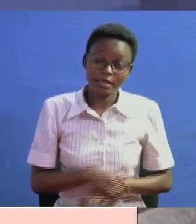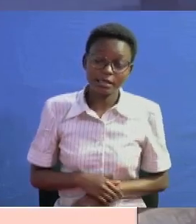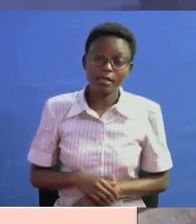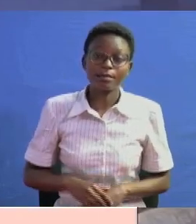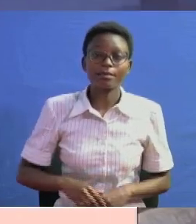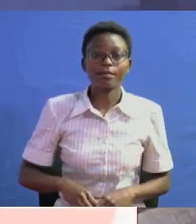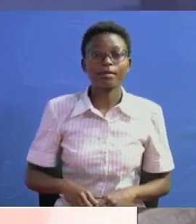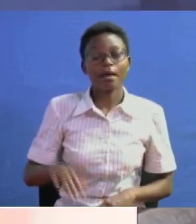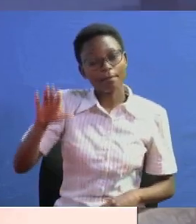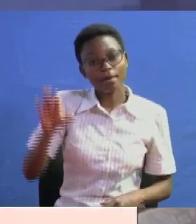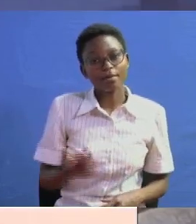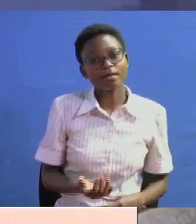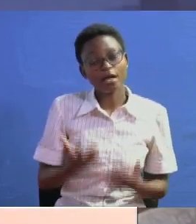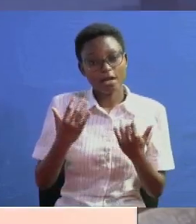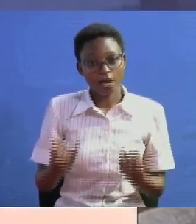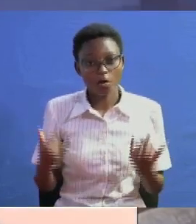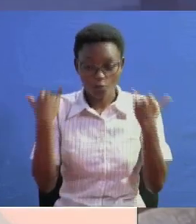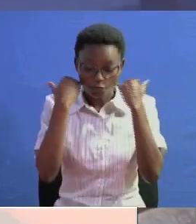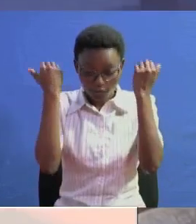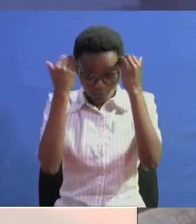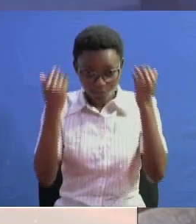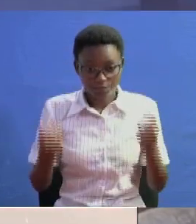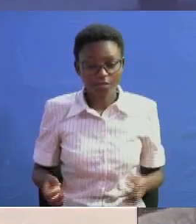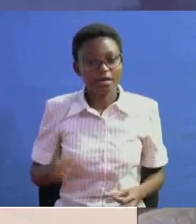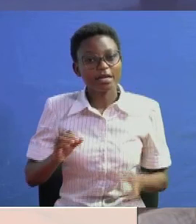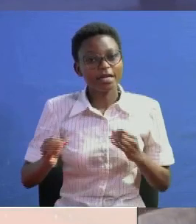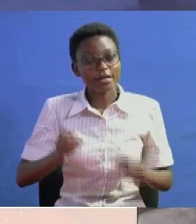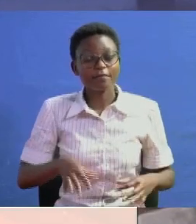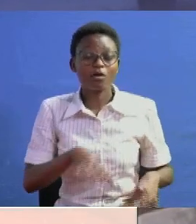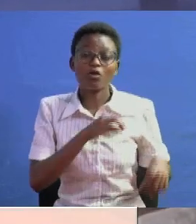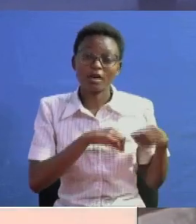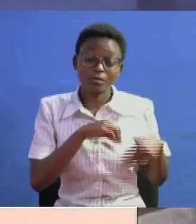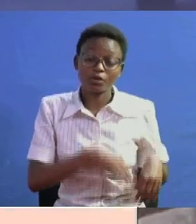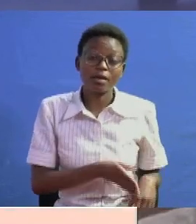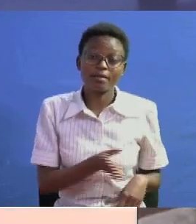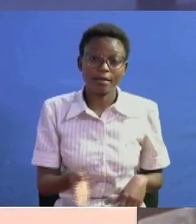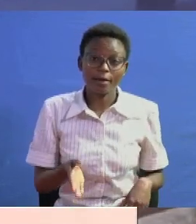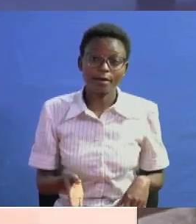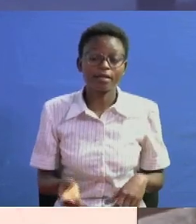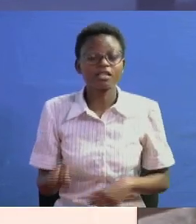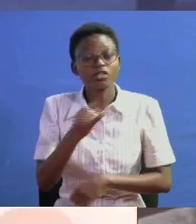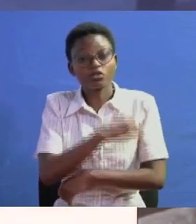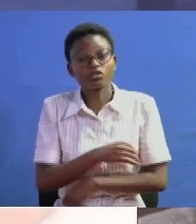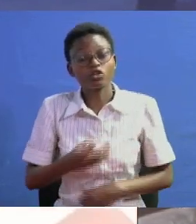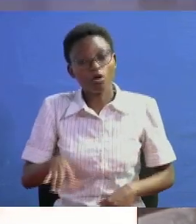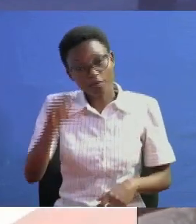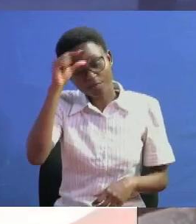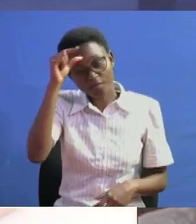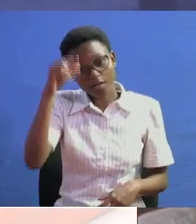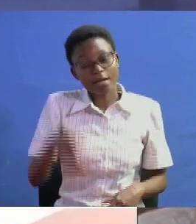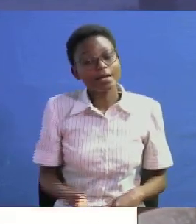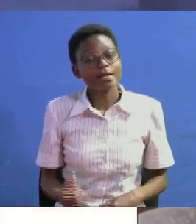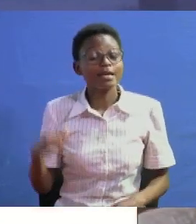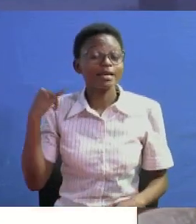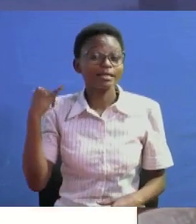teke. Mimi I want to say for a fact, if indeed there is corruption in institutions of government, then yesterday was the proof that every